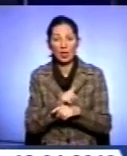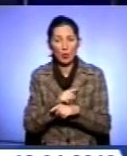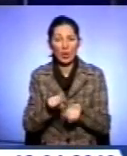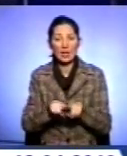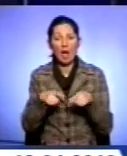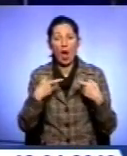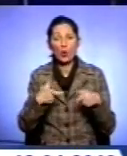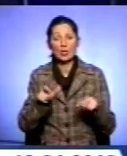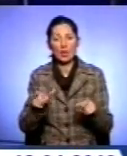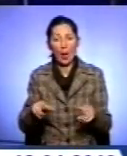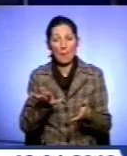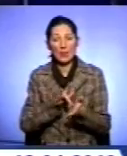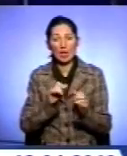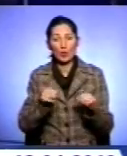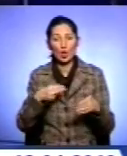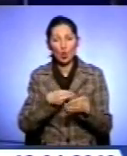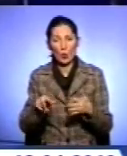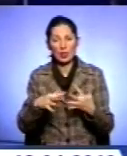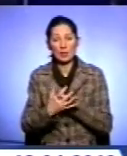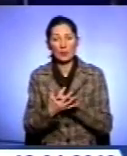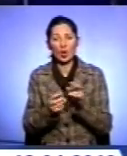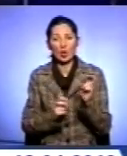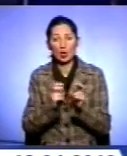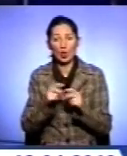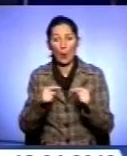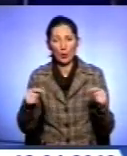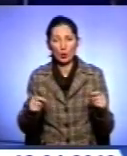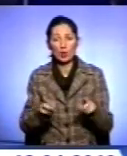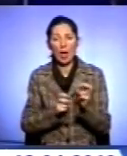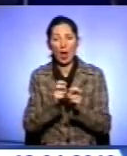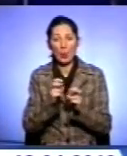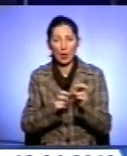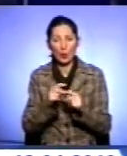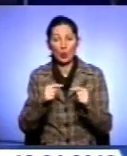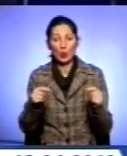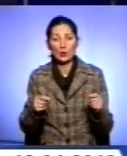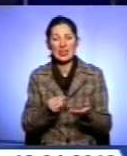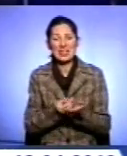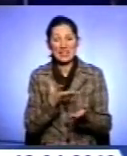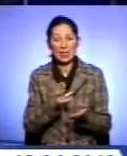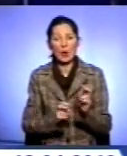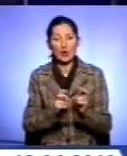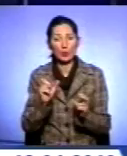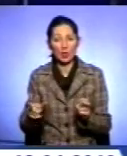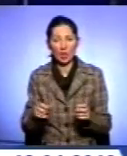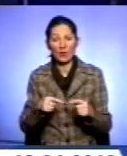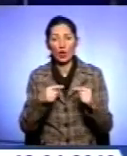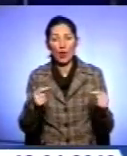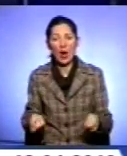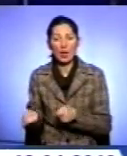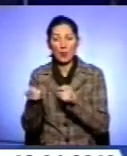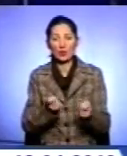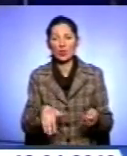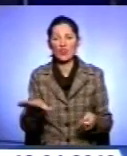придбати сільськогосподарську продукцію та продукцію переробної галузі за цінами виробників. Товари представлять усі райони